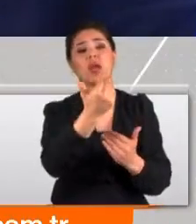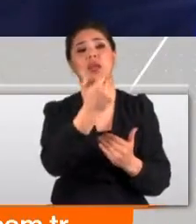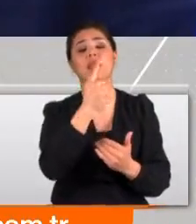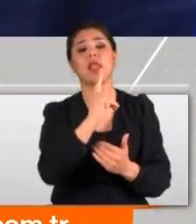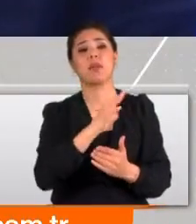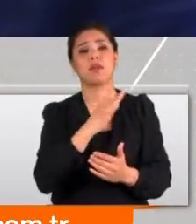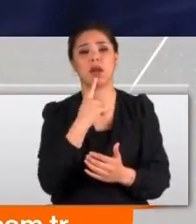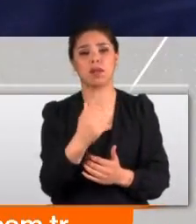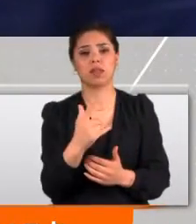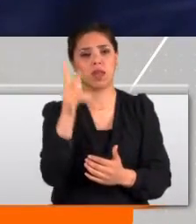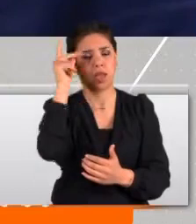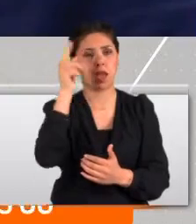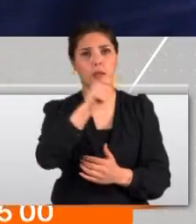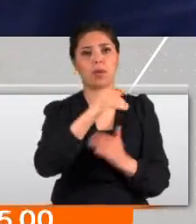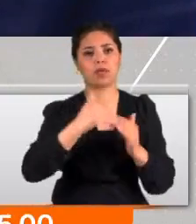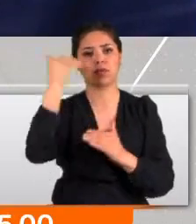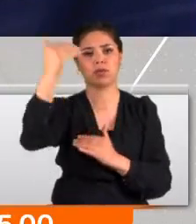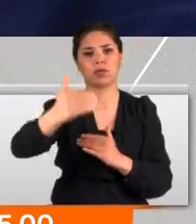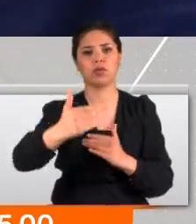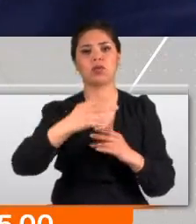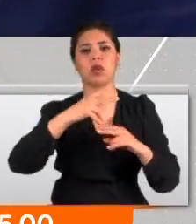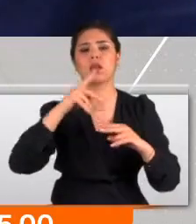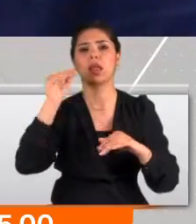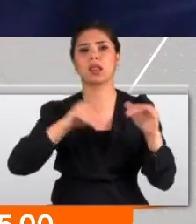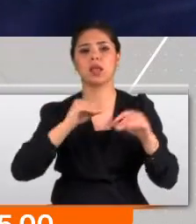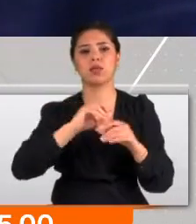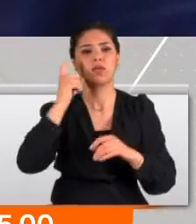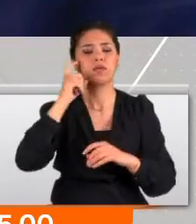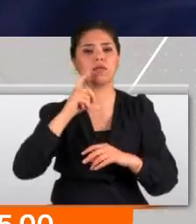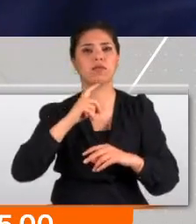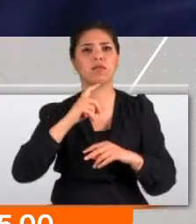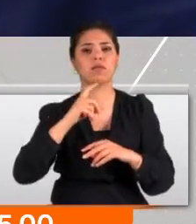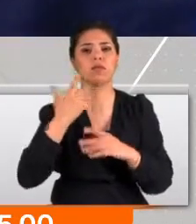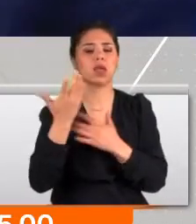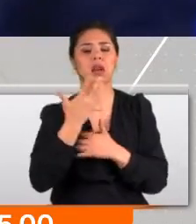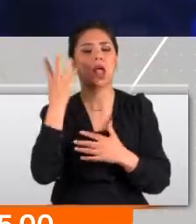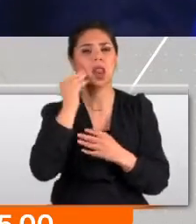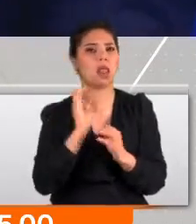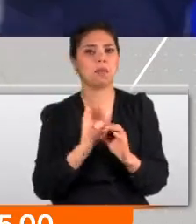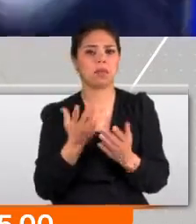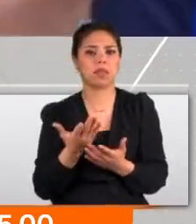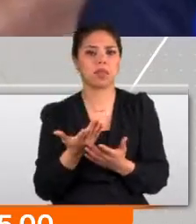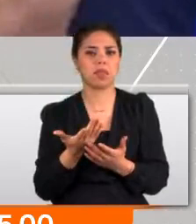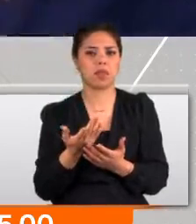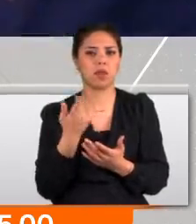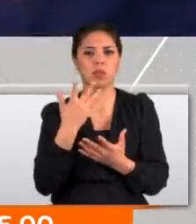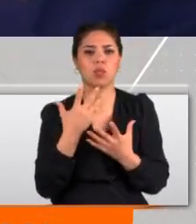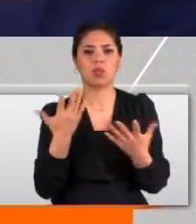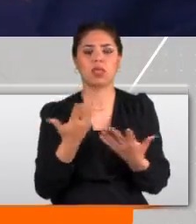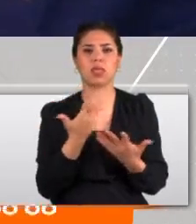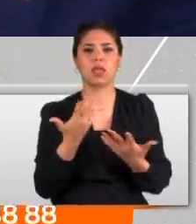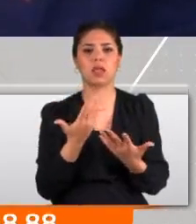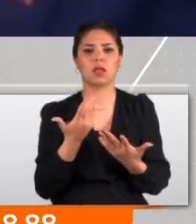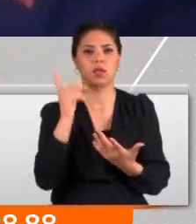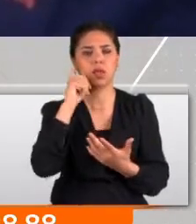seçime müdahalesi, seçim için analiz yürütmesi, seçim için fikir yürütmesine ne anlam verilir? Bu nedir yani? Bu nasıl tarif ederiz? Benim